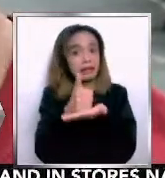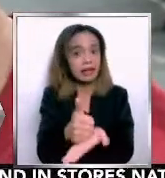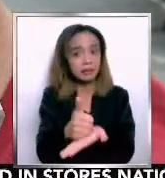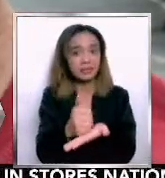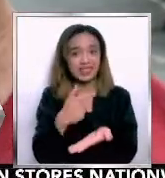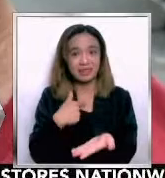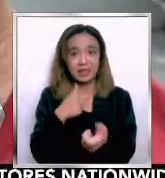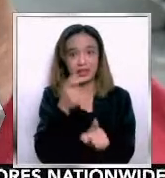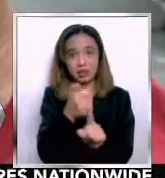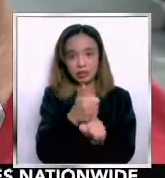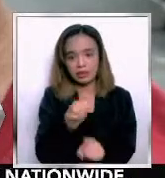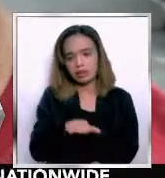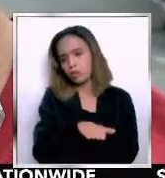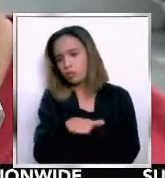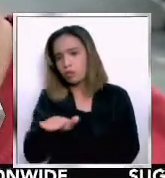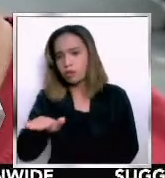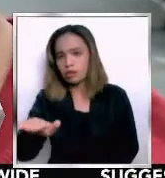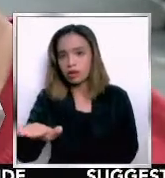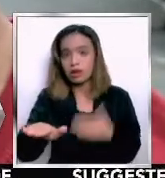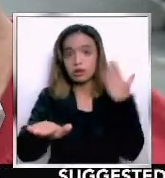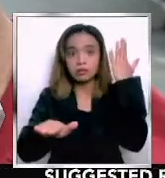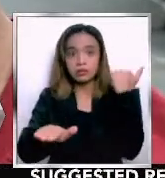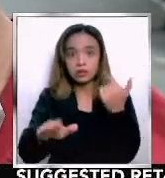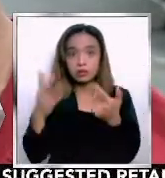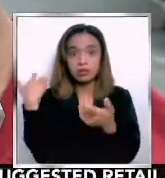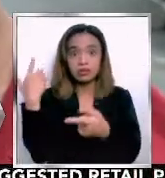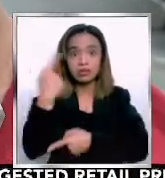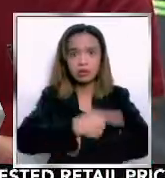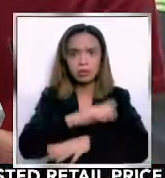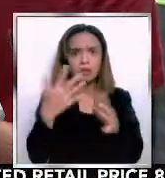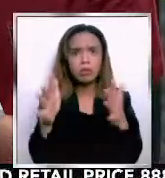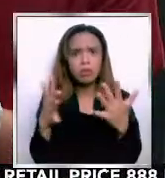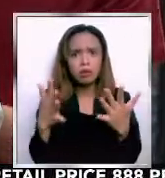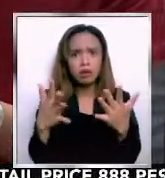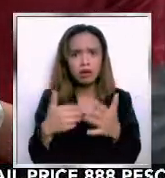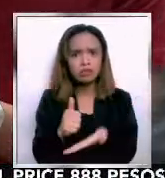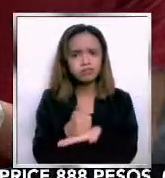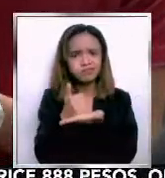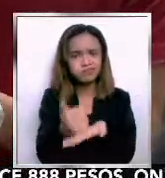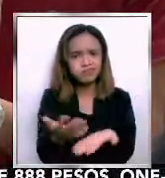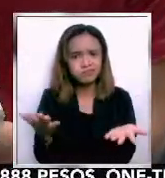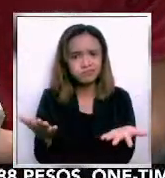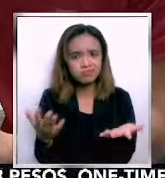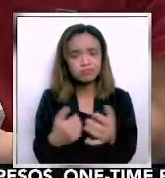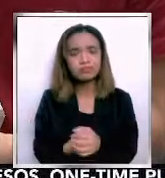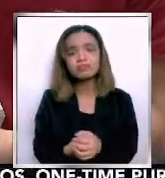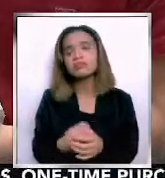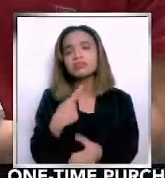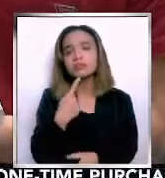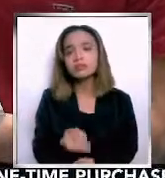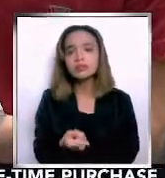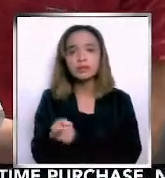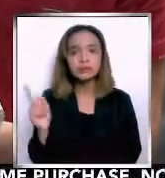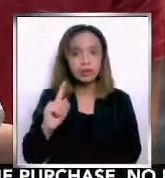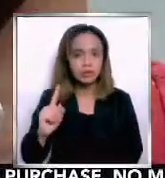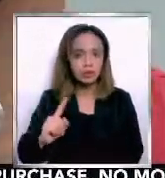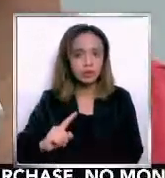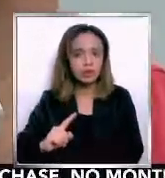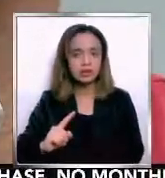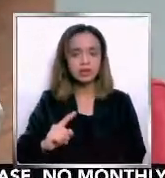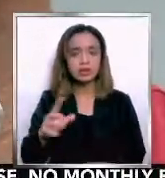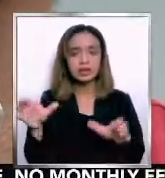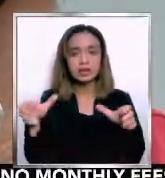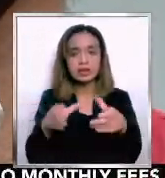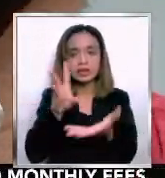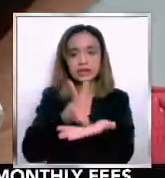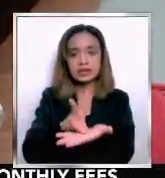gigilid, sir. Nung araw po na nangyari niyan, sir, wala naman po talagang responde. Dumulog na si Asuncion sa Manila Police District Station 7 para